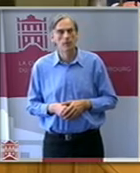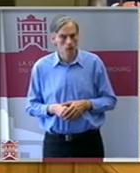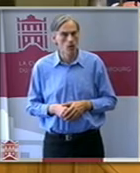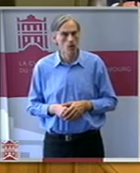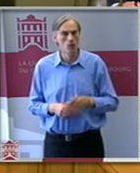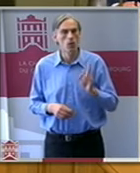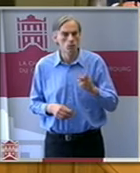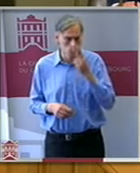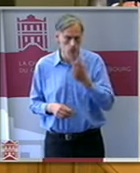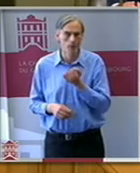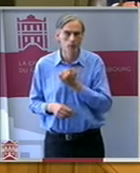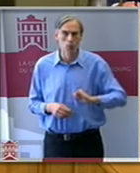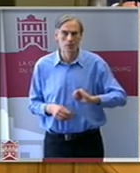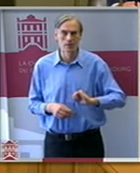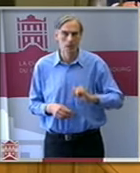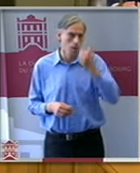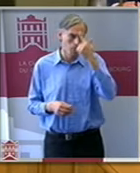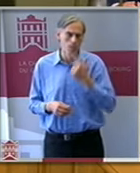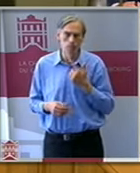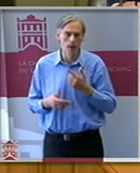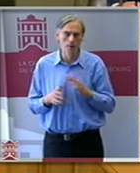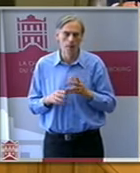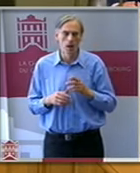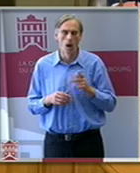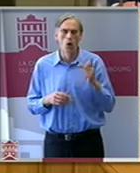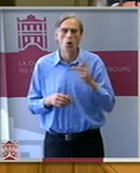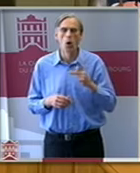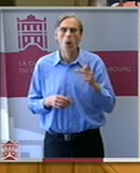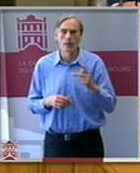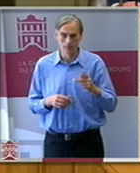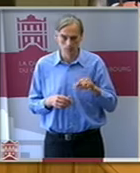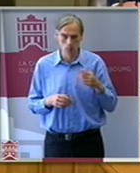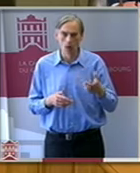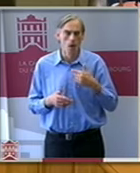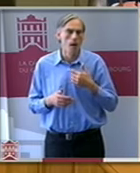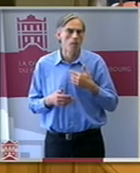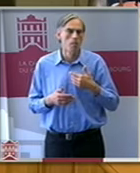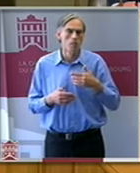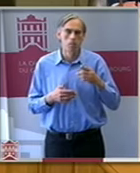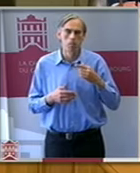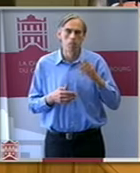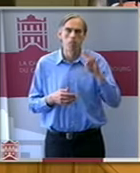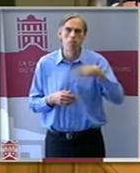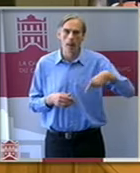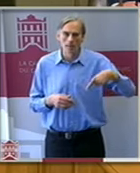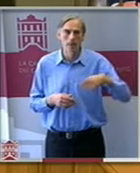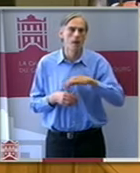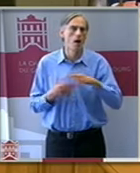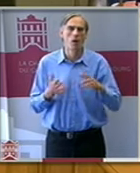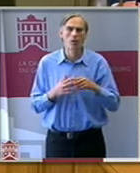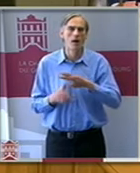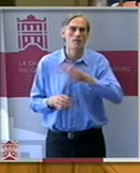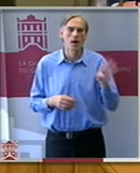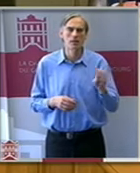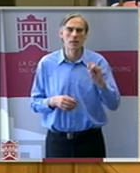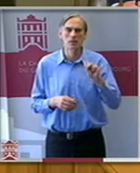paar Ausnahmen, wie Palästina oder die Westsahara, von denen es mir existiert, gibt es noch immer eine Aufhängigkeit,